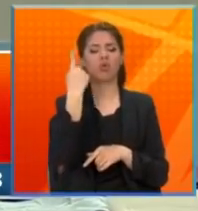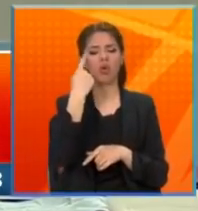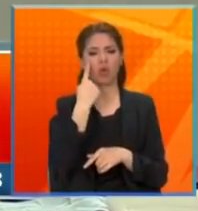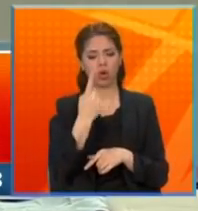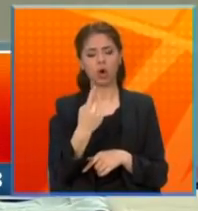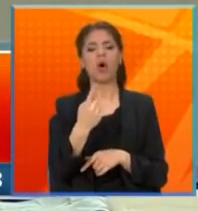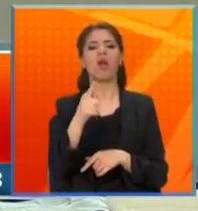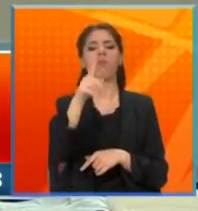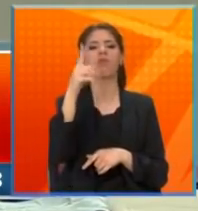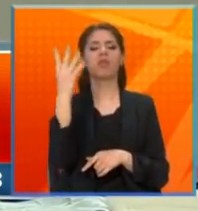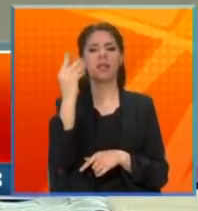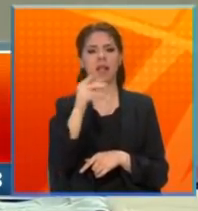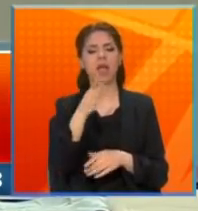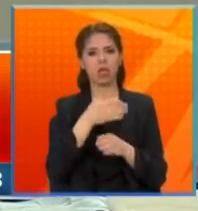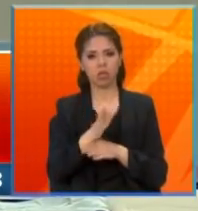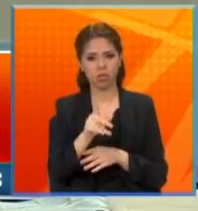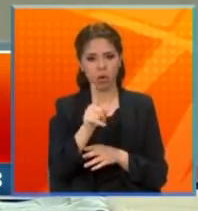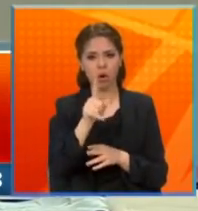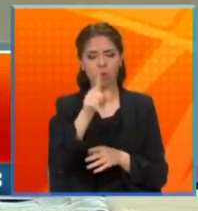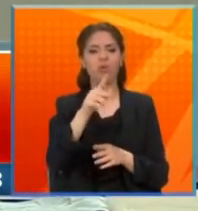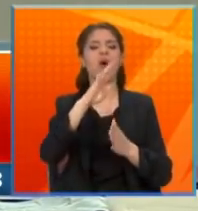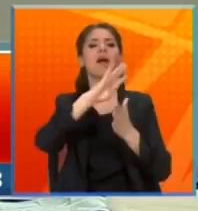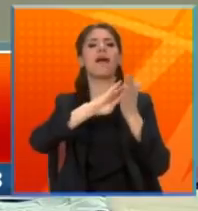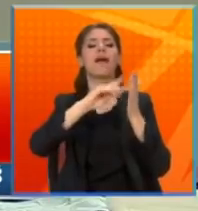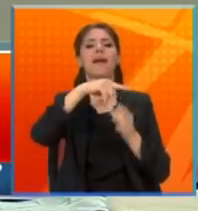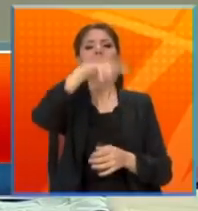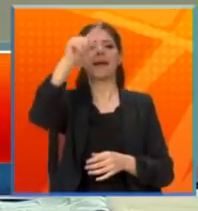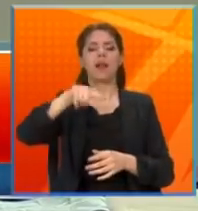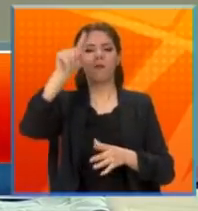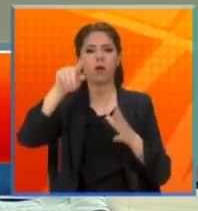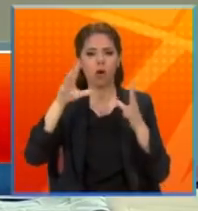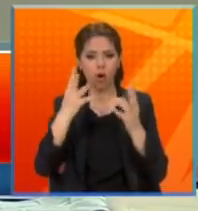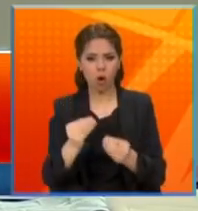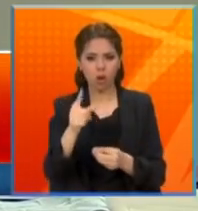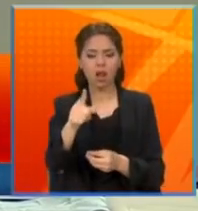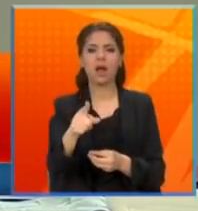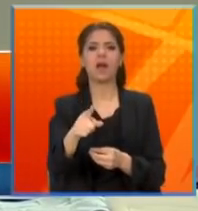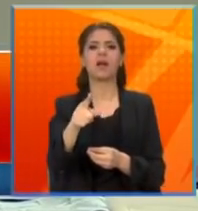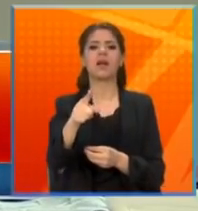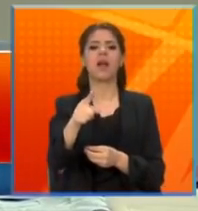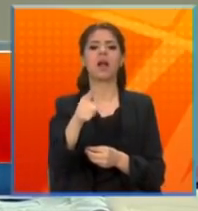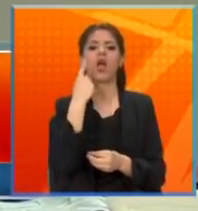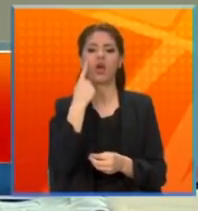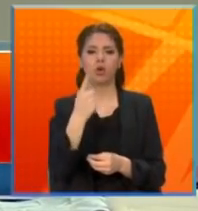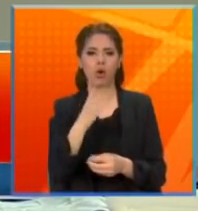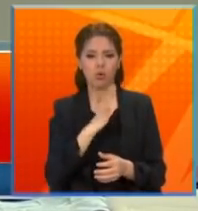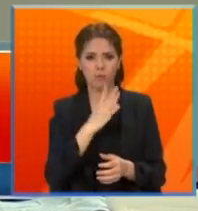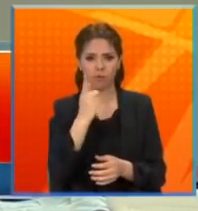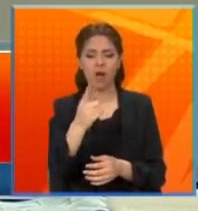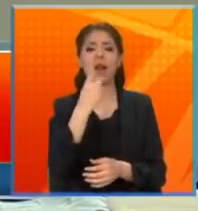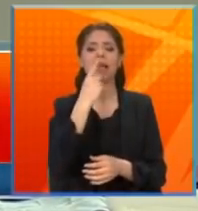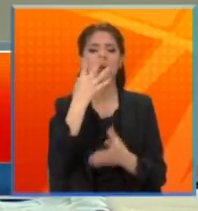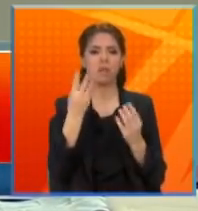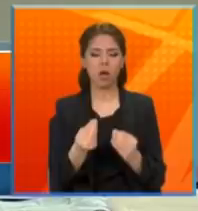itibariyle olan grafik şeklinde de vaka sayısını görüyorsunuz. Aşağıda da kırmızıyla görünen